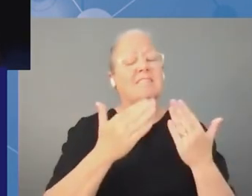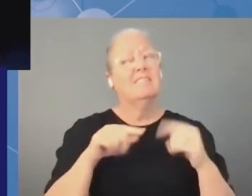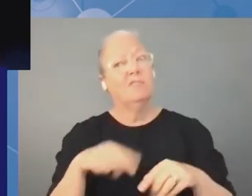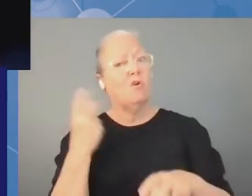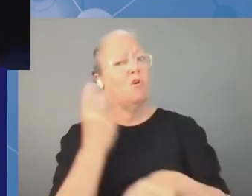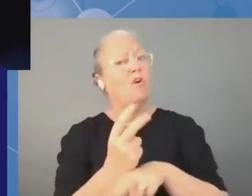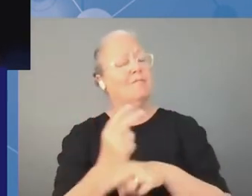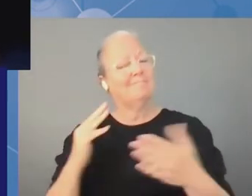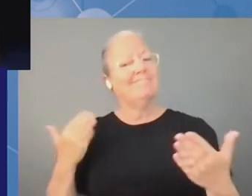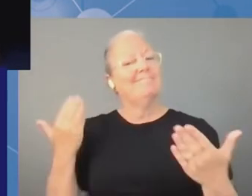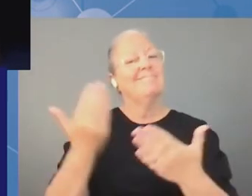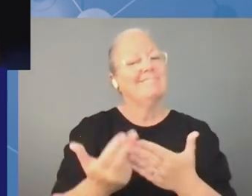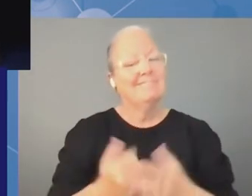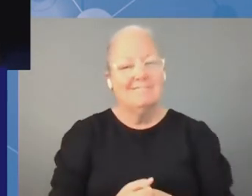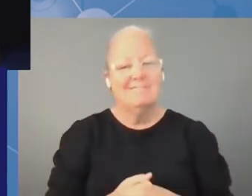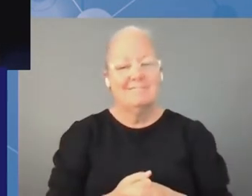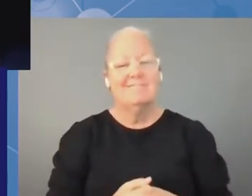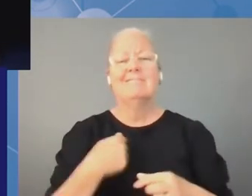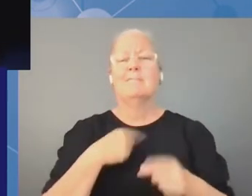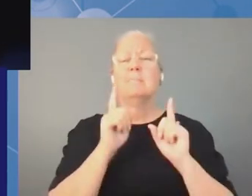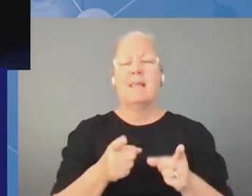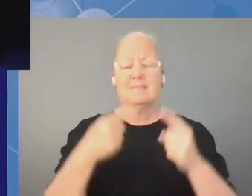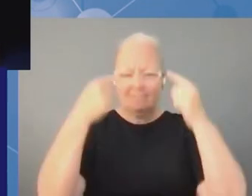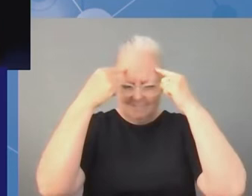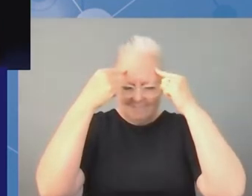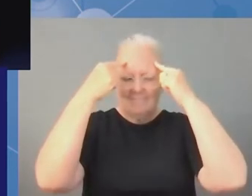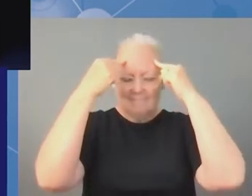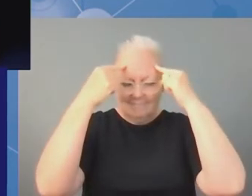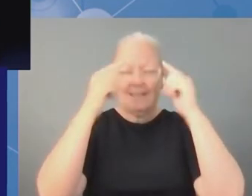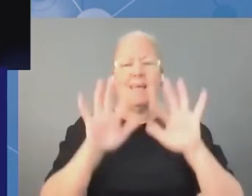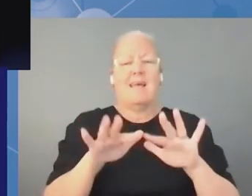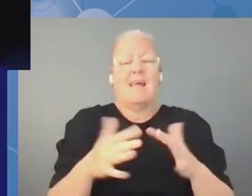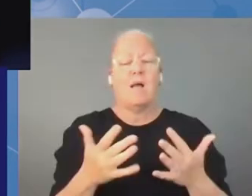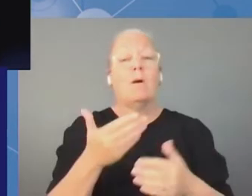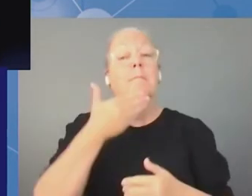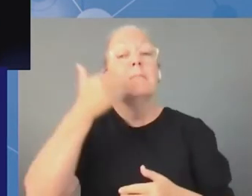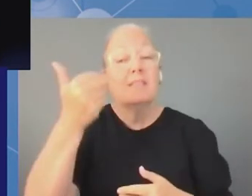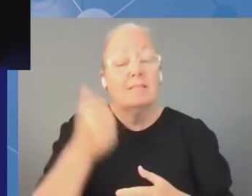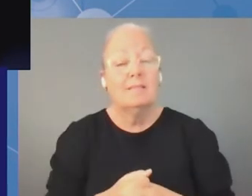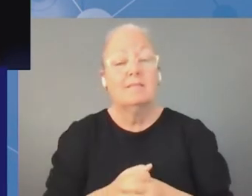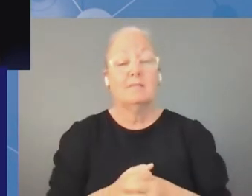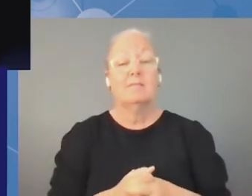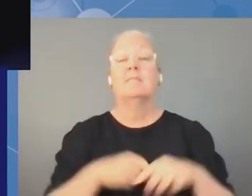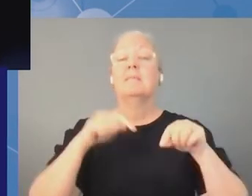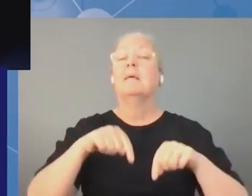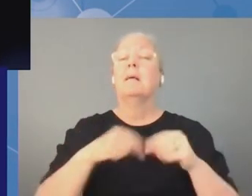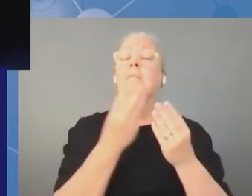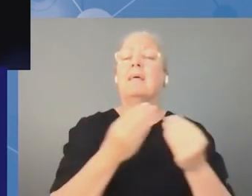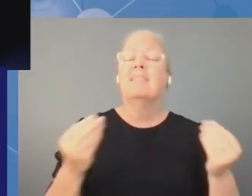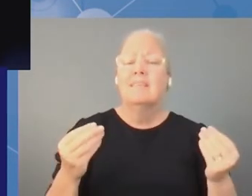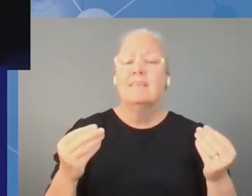وأهنئ الدولة المضيفة على استضافة هذا المنتدى وتنظيم هذا